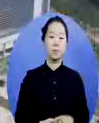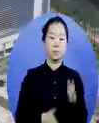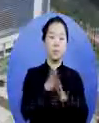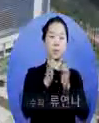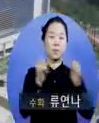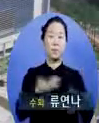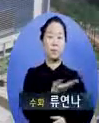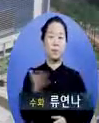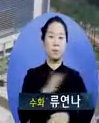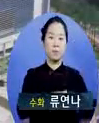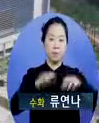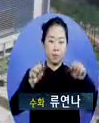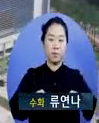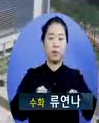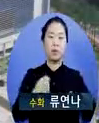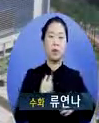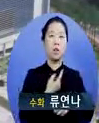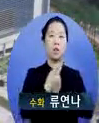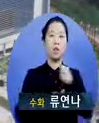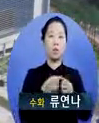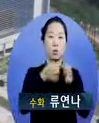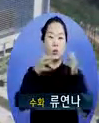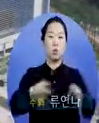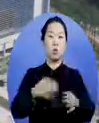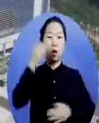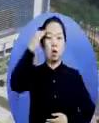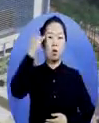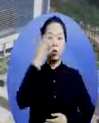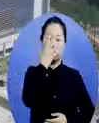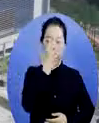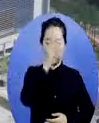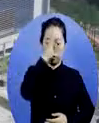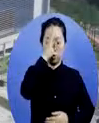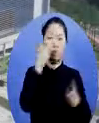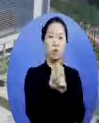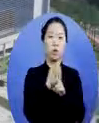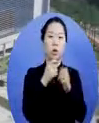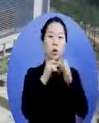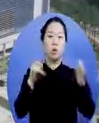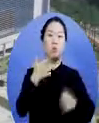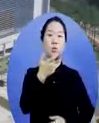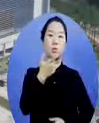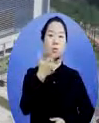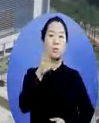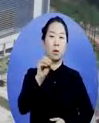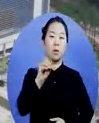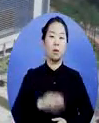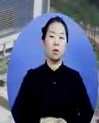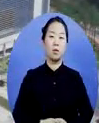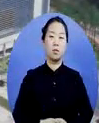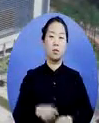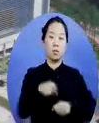시민 여러분 안녕하십니까 지난 한해 우리나라에서 우울증 치료를 받은 사람은 무려 66만 0 에 이른다고